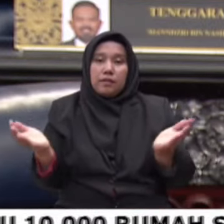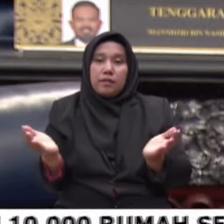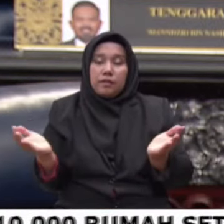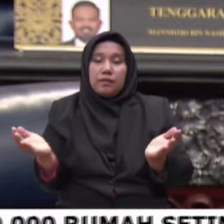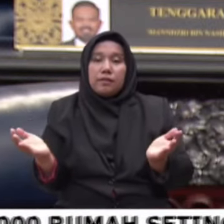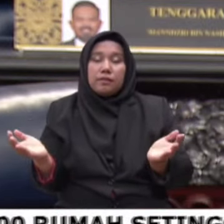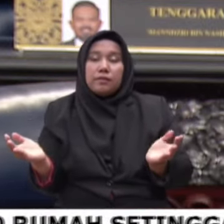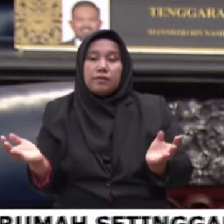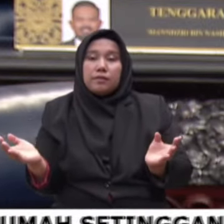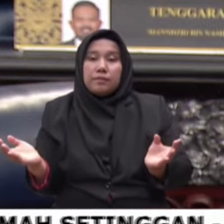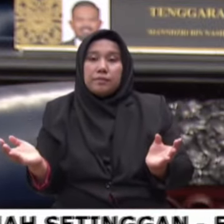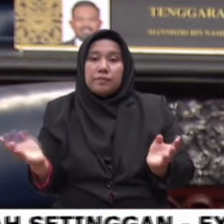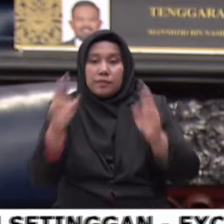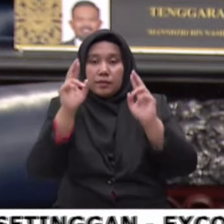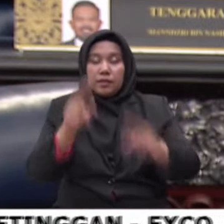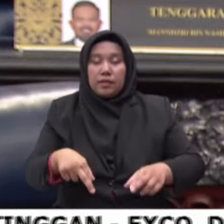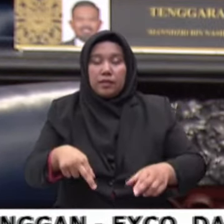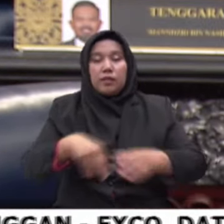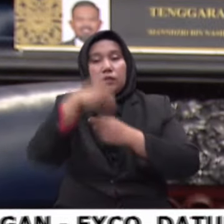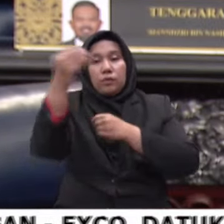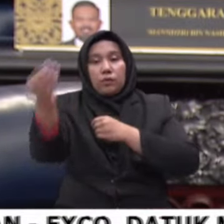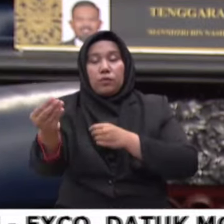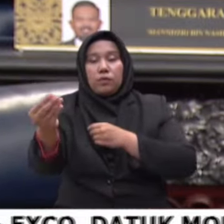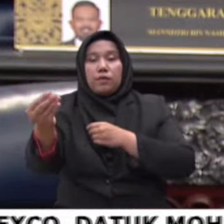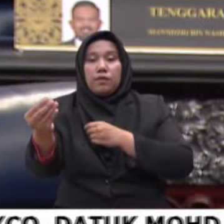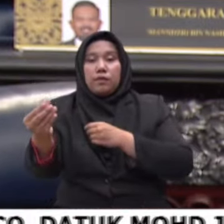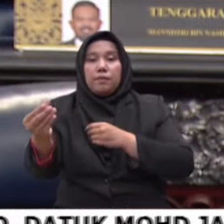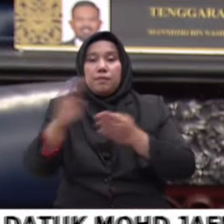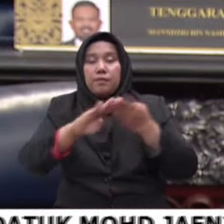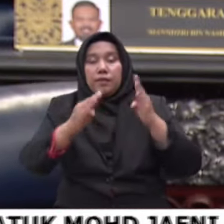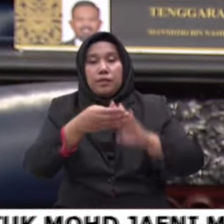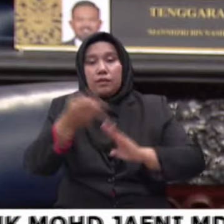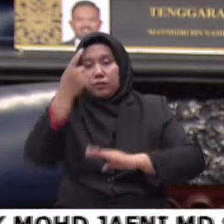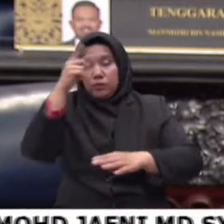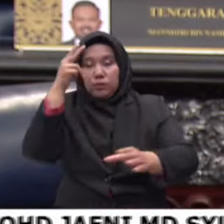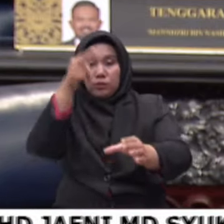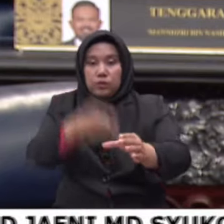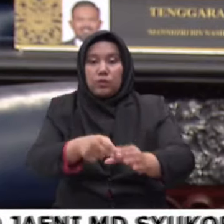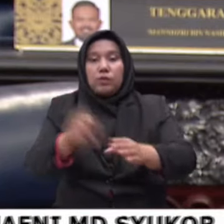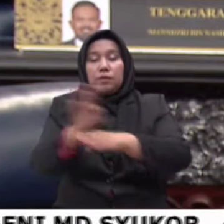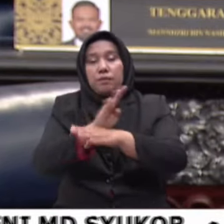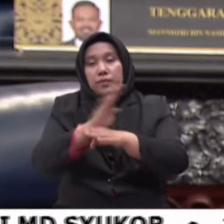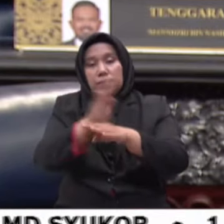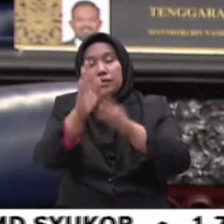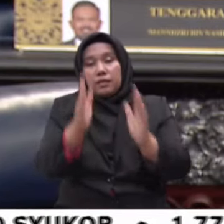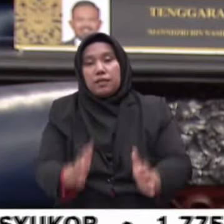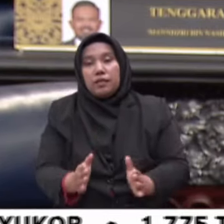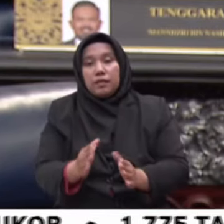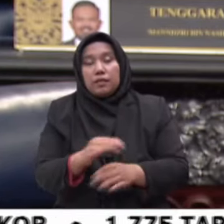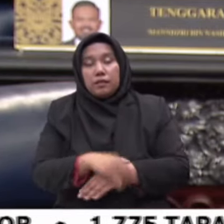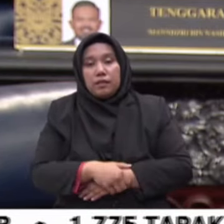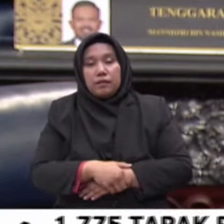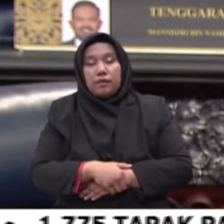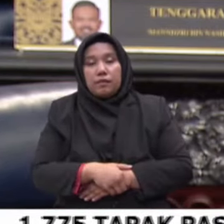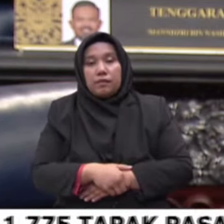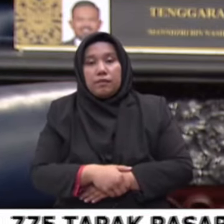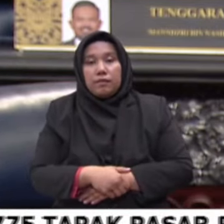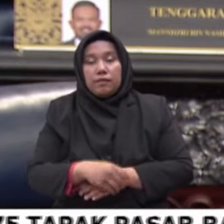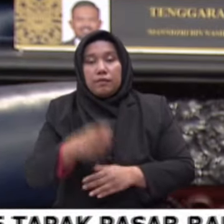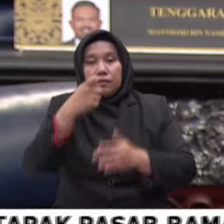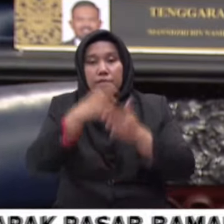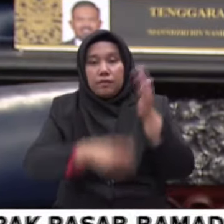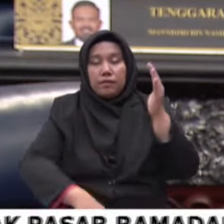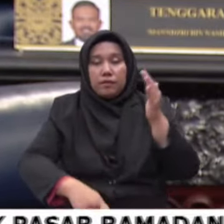partisipasi rakyat luar bandar khususnya Parlimen Segamat dalam bidang keusahawan. Justeru melui menerusi nilai